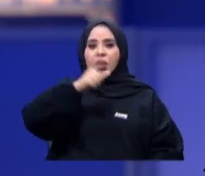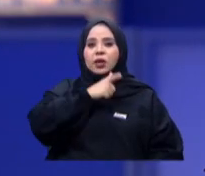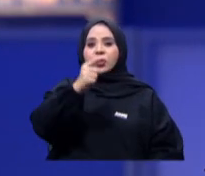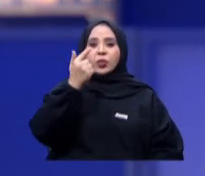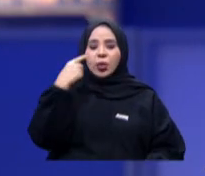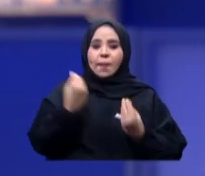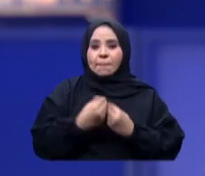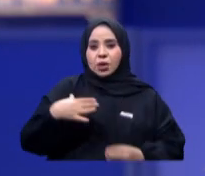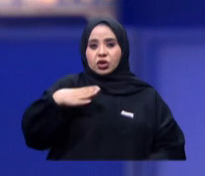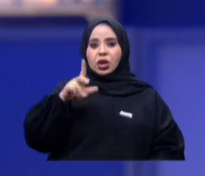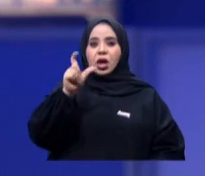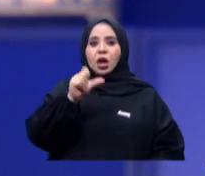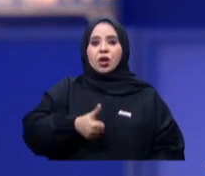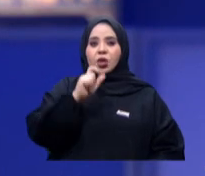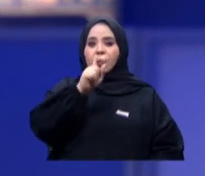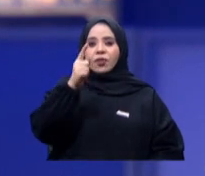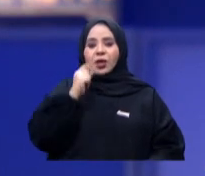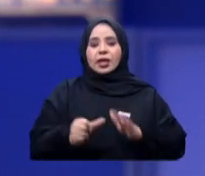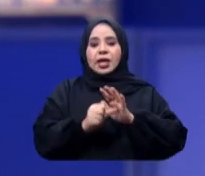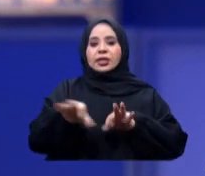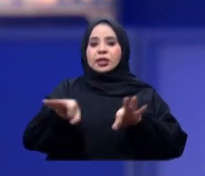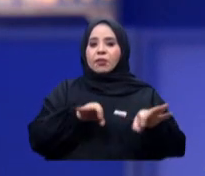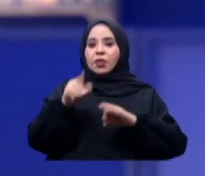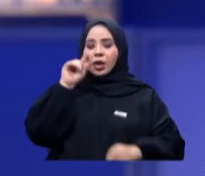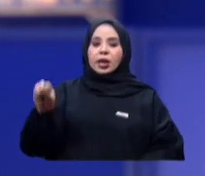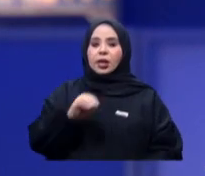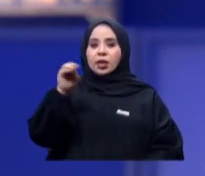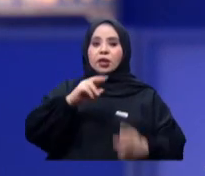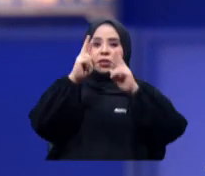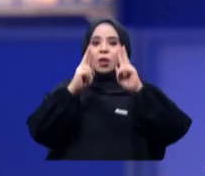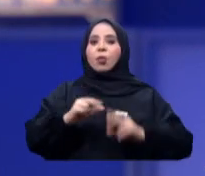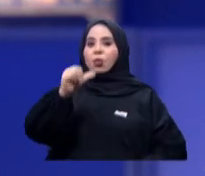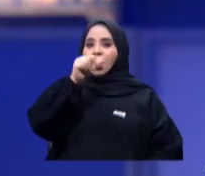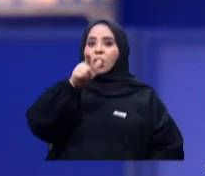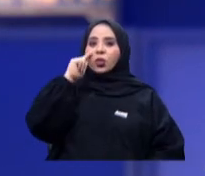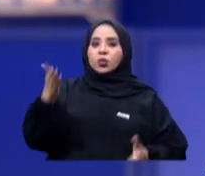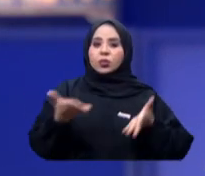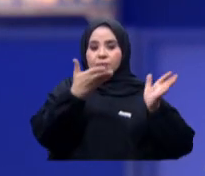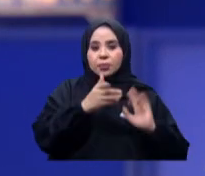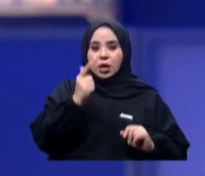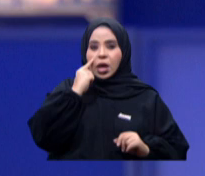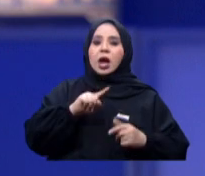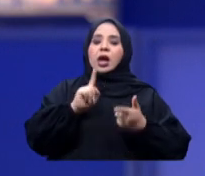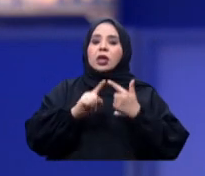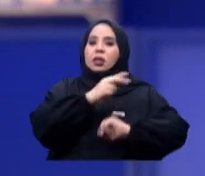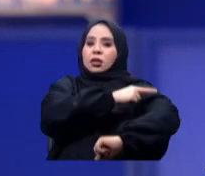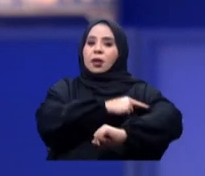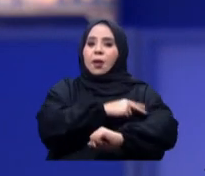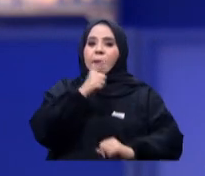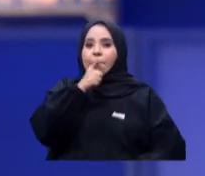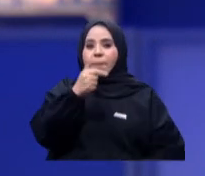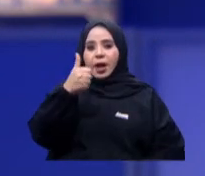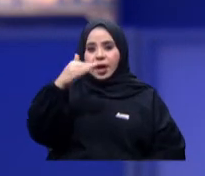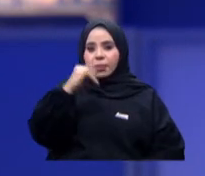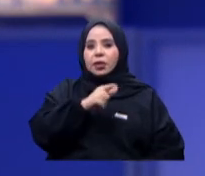الشيخ نواف بن إبراهيم الخليفة الرئيس التنفيذي لهيئة الكهرباء والماء، وبحضور كل من سعادة النائب أحمد الدمستاني